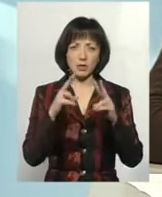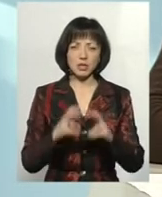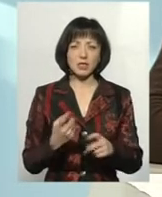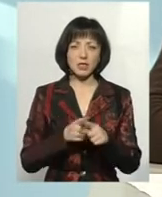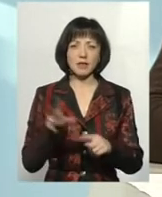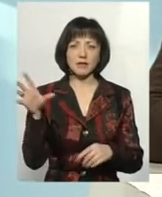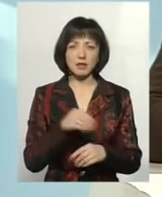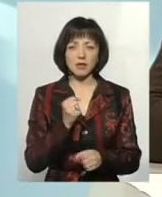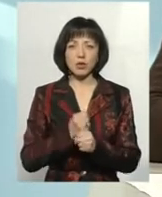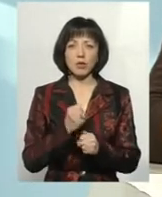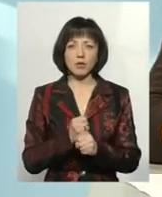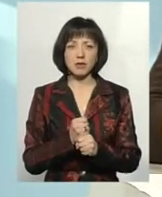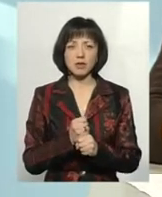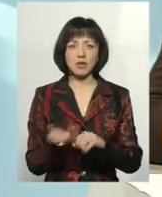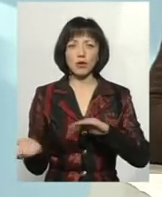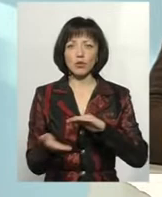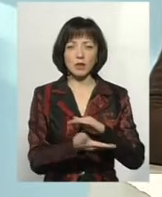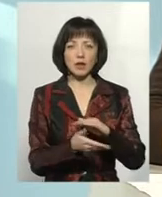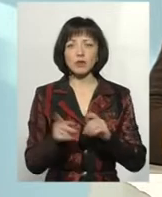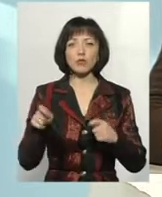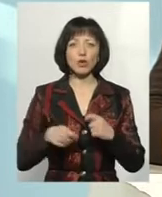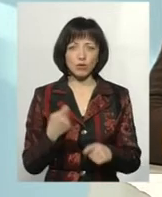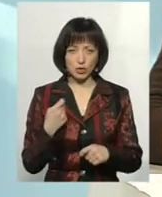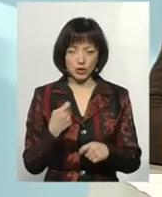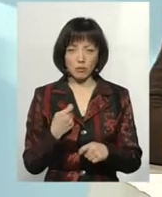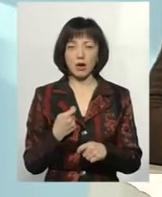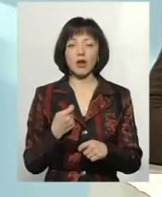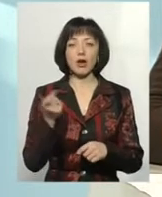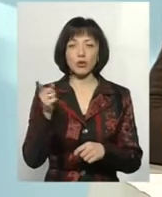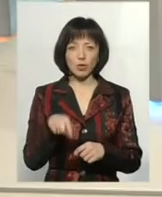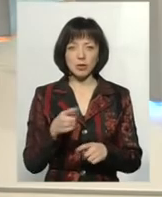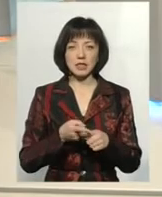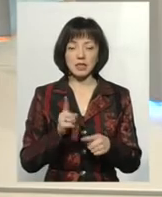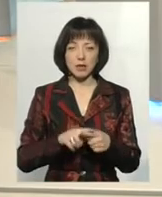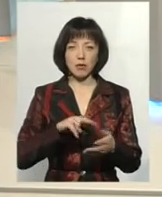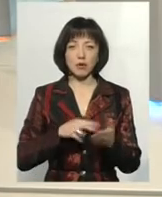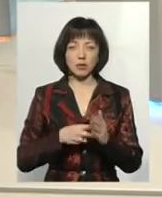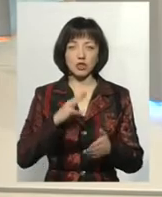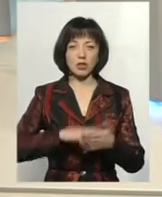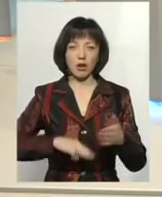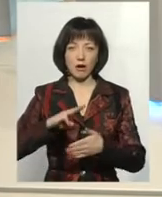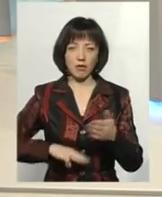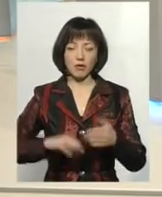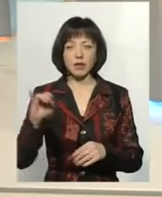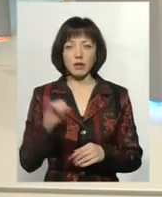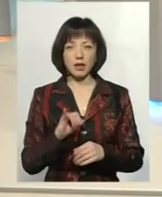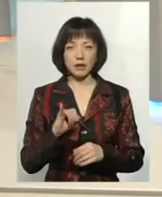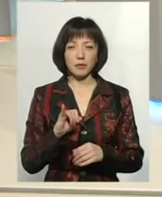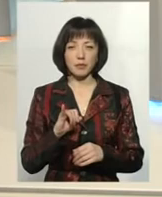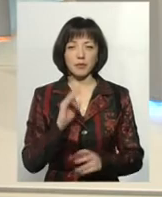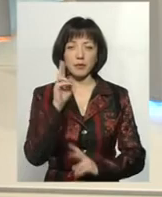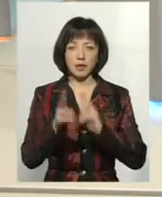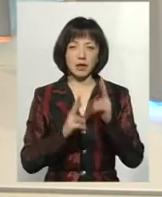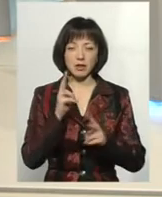все зрубується дерева з порушенням. Тобто за це передбачаються штрафні санкції і